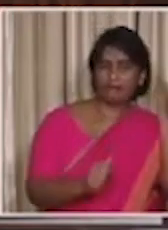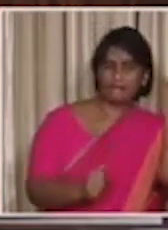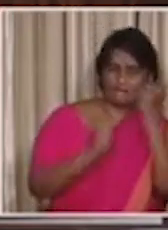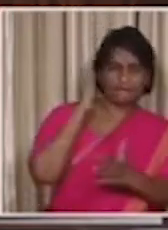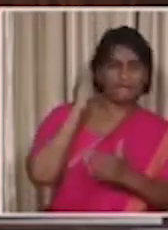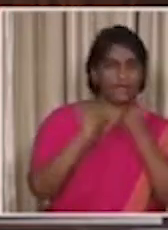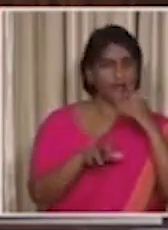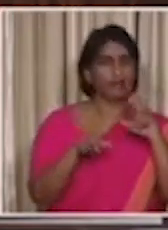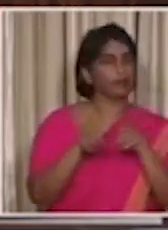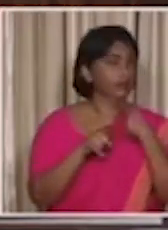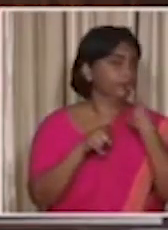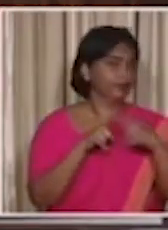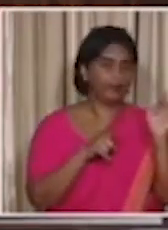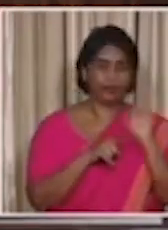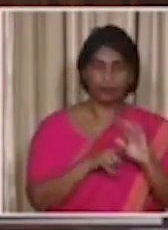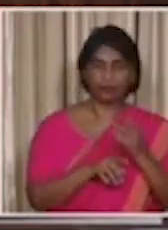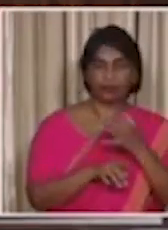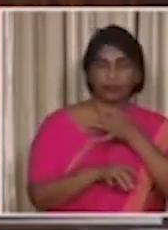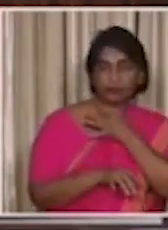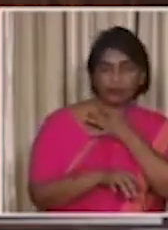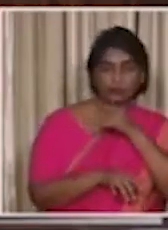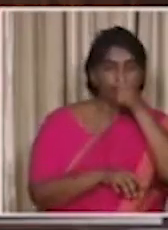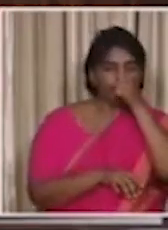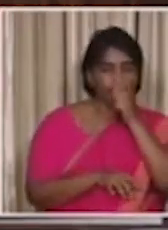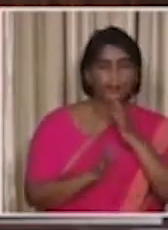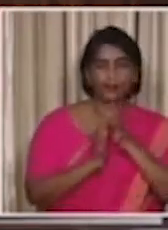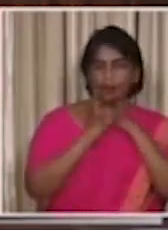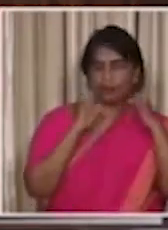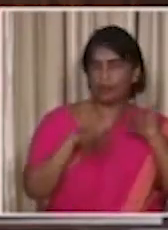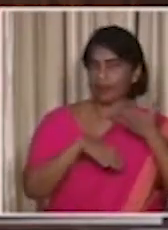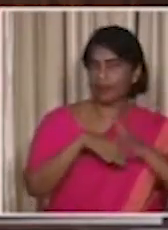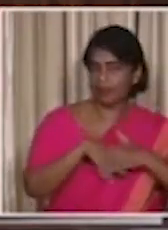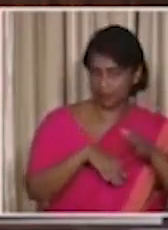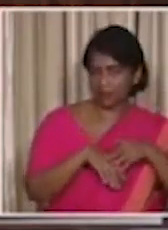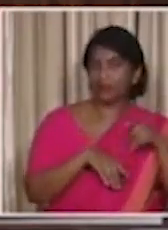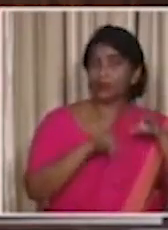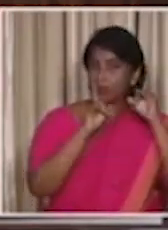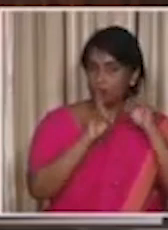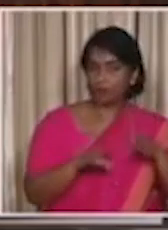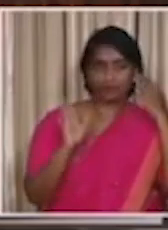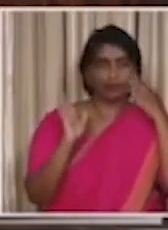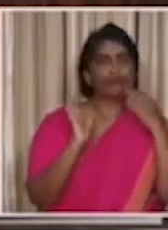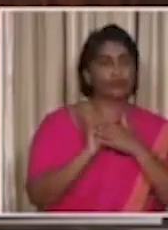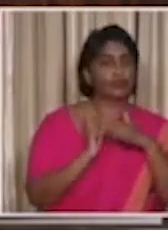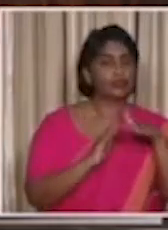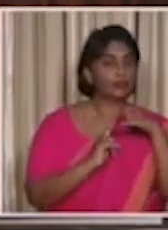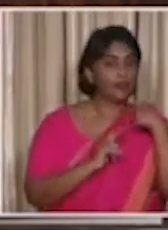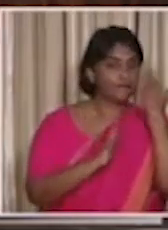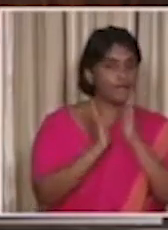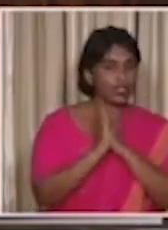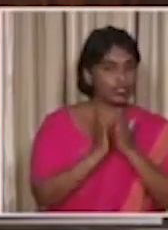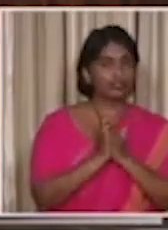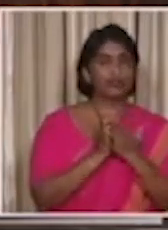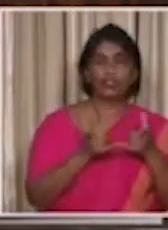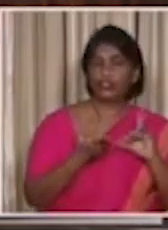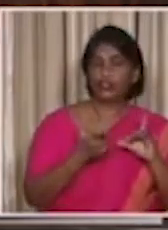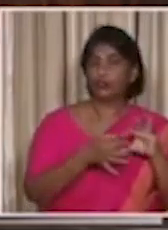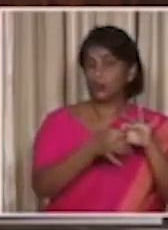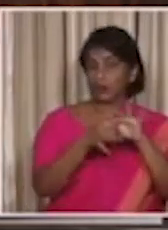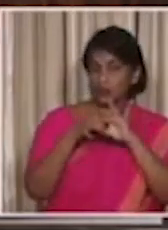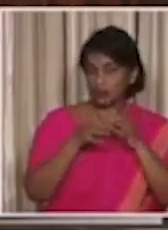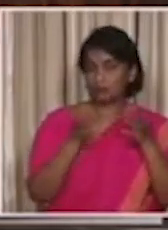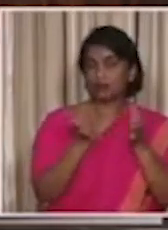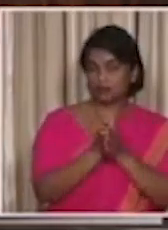අඩන්තේට්ටුමත් පමණක් නොව වංචා දූෂණද අප අත්විඳිනවා. මෙම සම්බන්ධයෙන් සමාජ මාධ්‍ය ජාලා සමාගම්ද